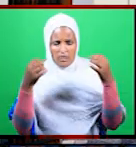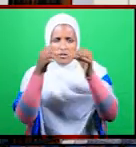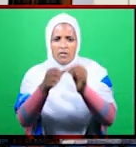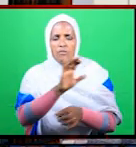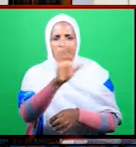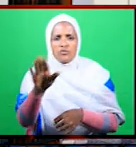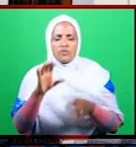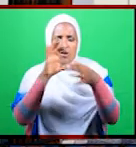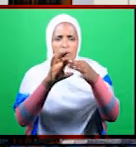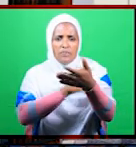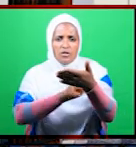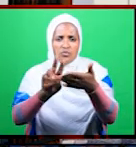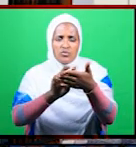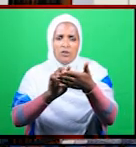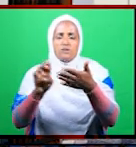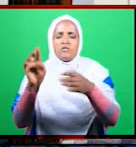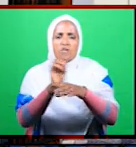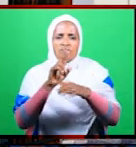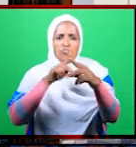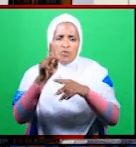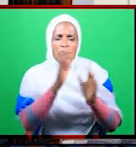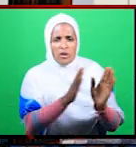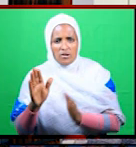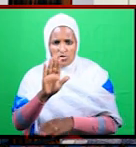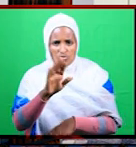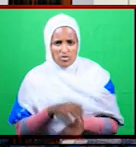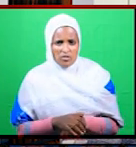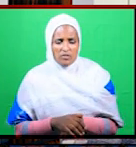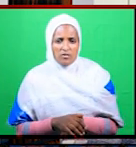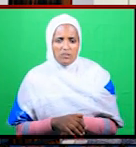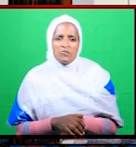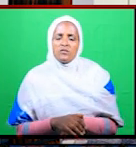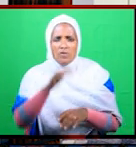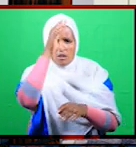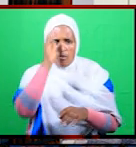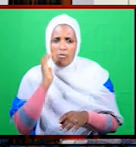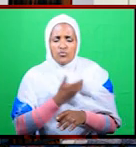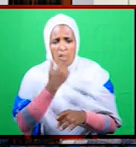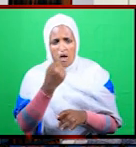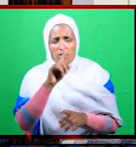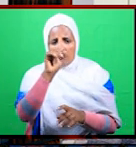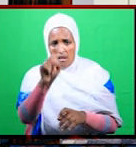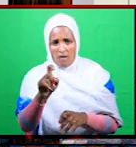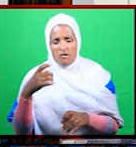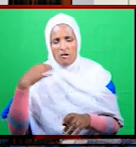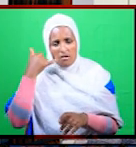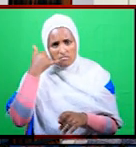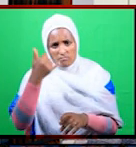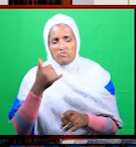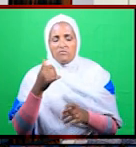እንዴት ከረማችሁ? የማህበረ ቅዱሳን ቴሌቪዥን መርሃ ግብር አዘጋጆች፣ ለአባቶች አንድ